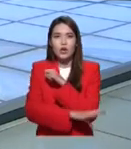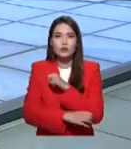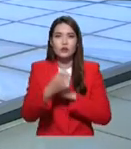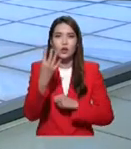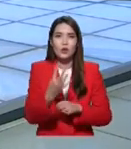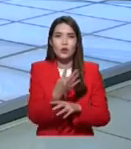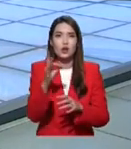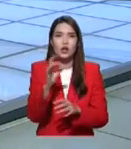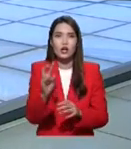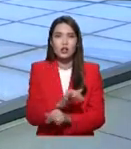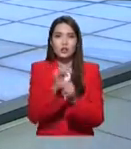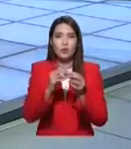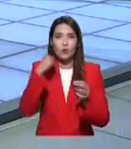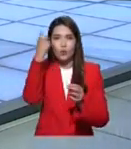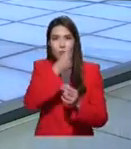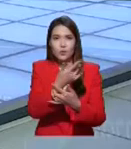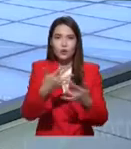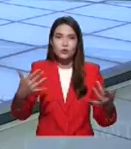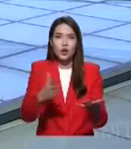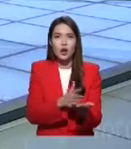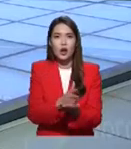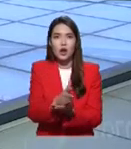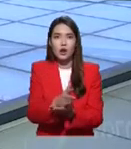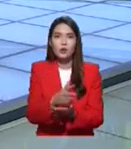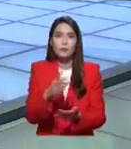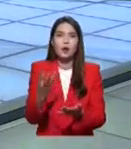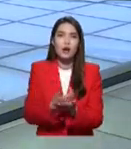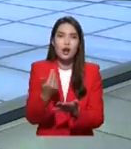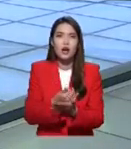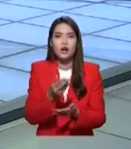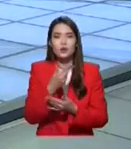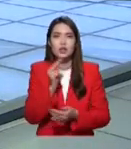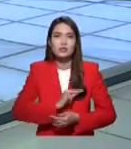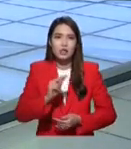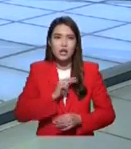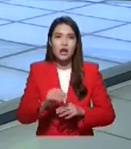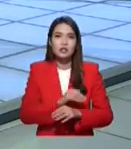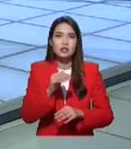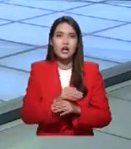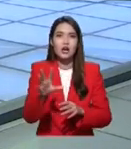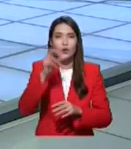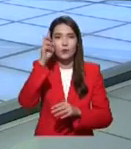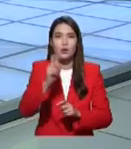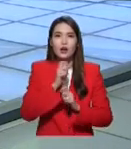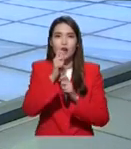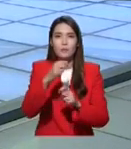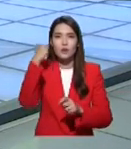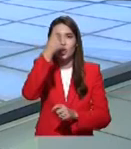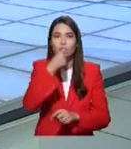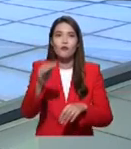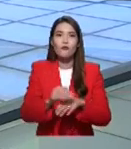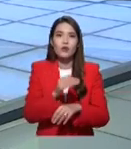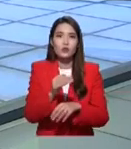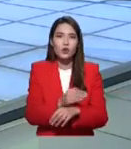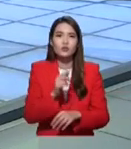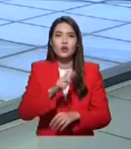4 есеге көбейген екен. Түрлі бағытта жыл бойы ақысыз еңбек ететін еріктілер бүгін елорда төрінде марапатталды. Жыл волонтері